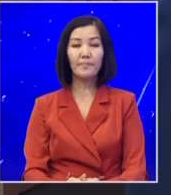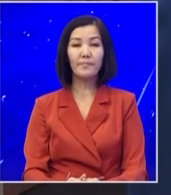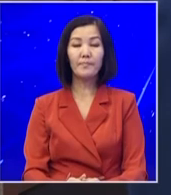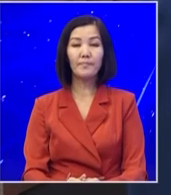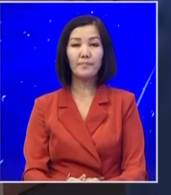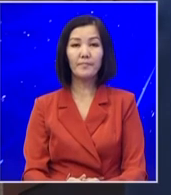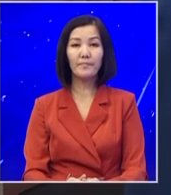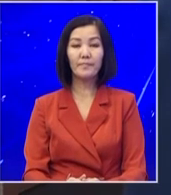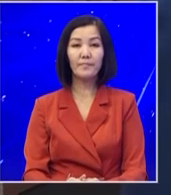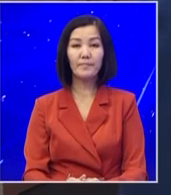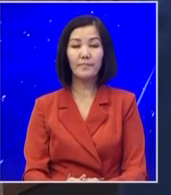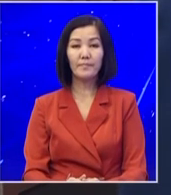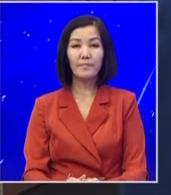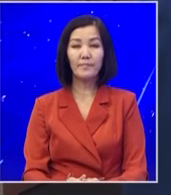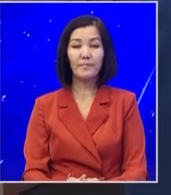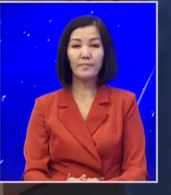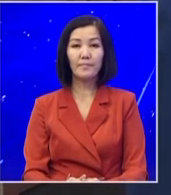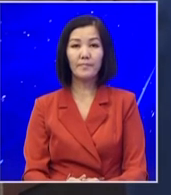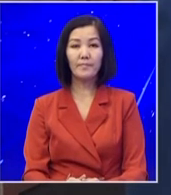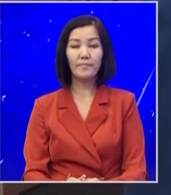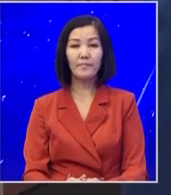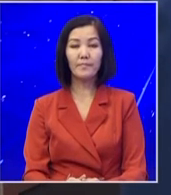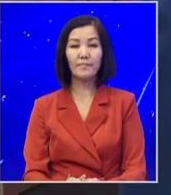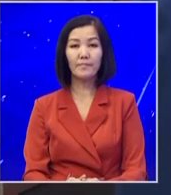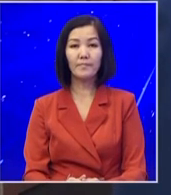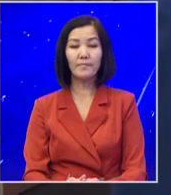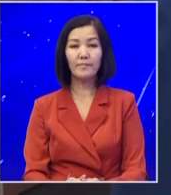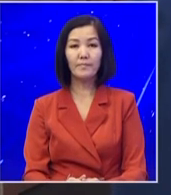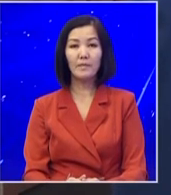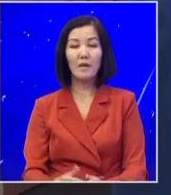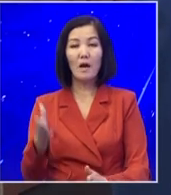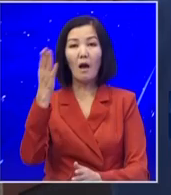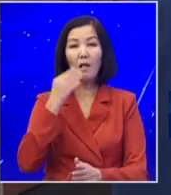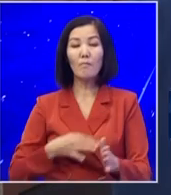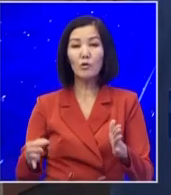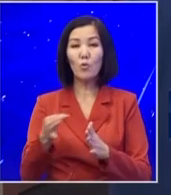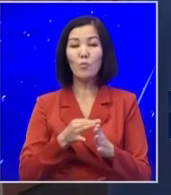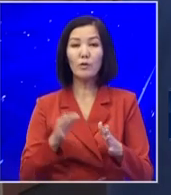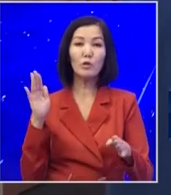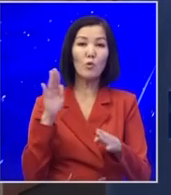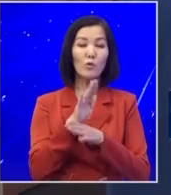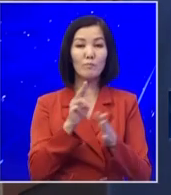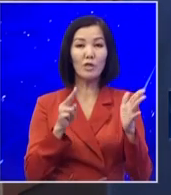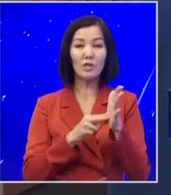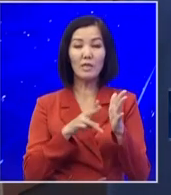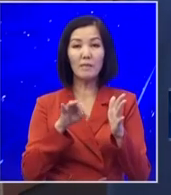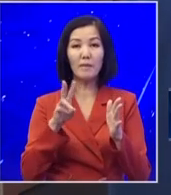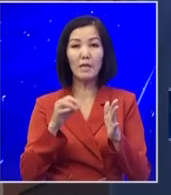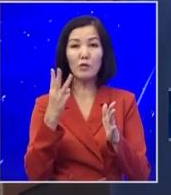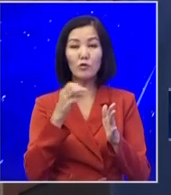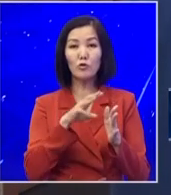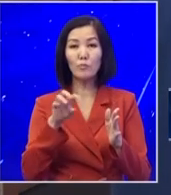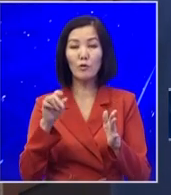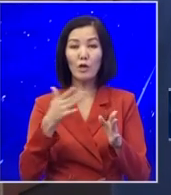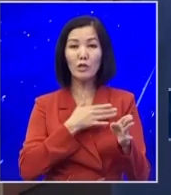область выделена дополнительно 7,3 миллиарда тенге на материально-техническое оснащение. Облысымыз бүгінде қосымша 7 миллиард 300 миллион тенге бөлді.